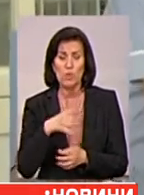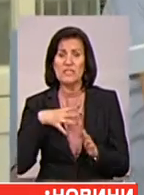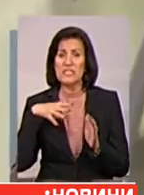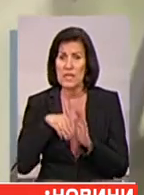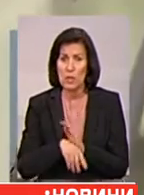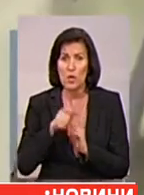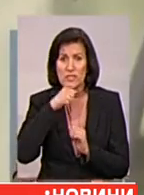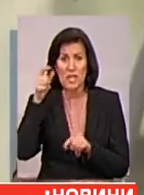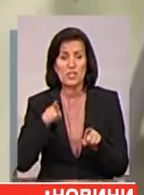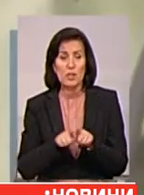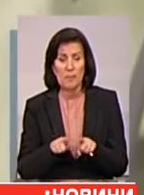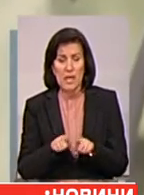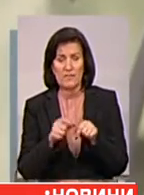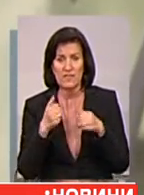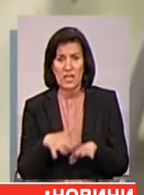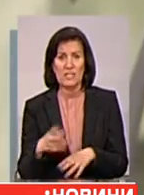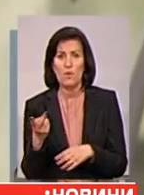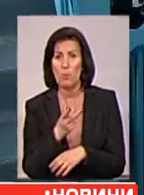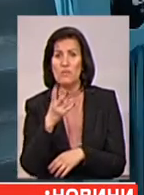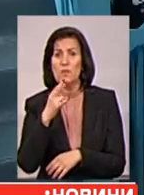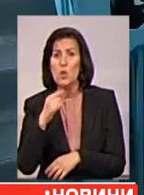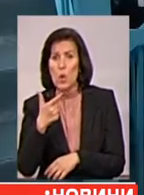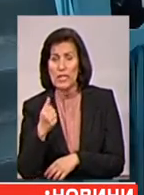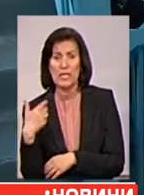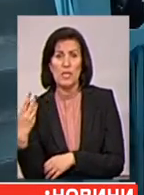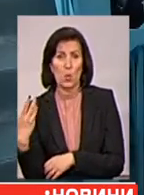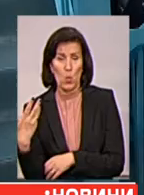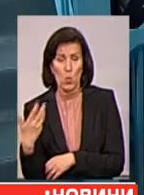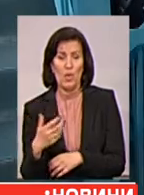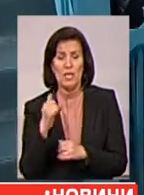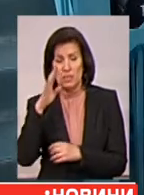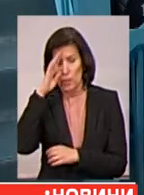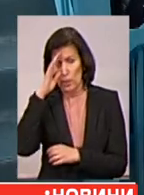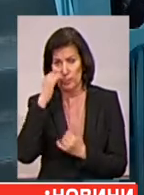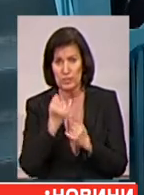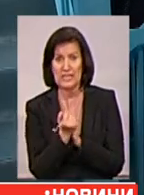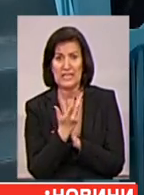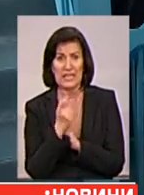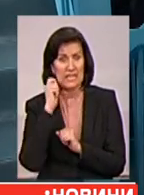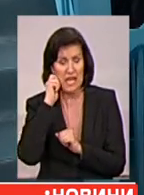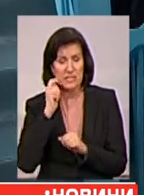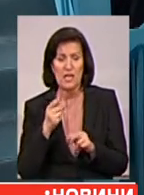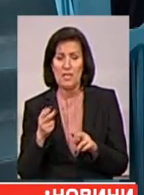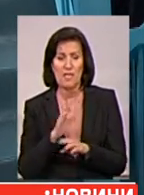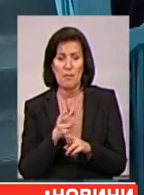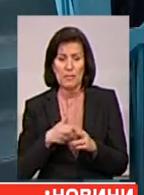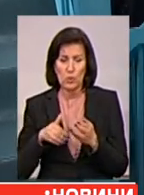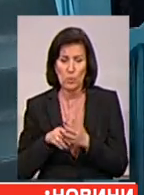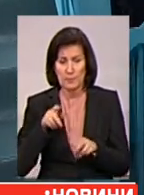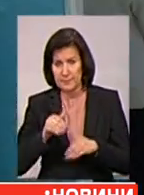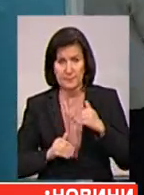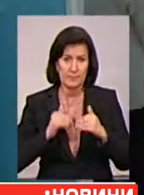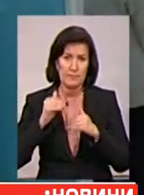загинув, а його старший брат Микола втратив обидві ноги і праву руку. Нині хлопчині 13. Це він не без допомоги долає